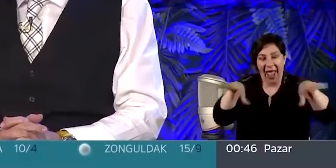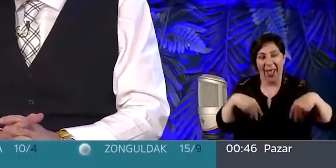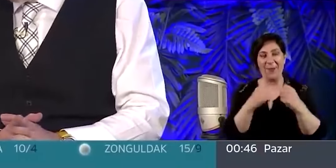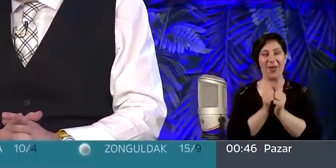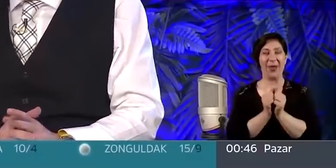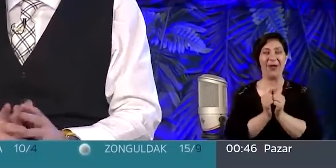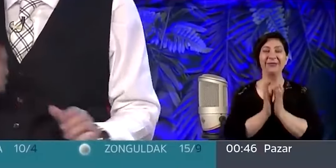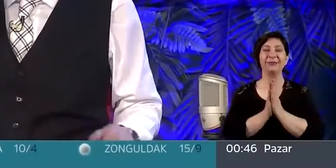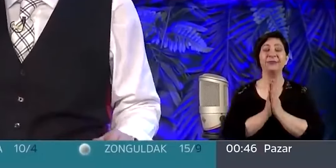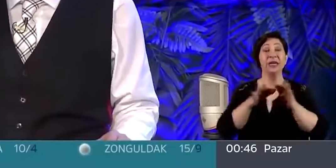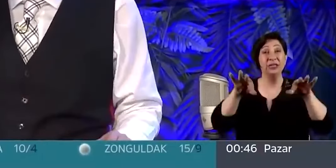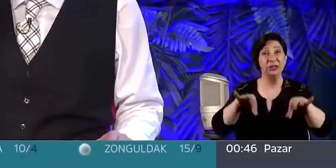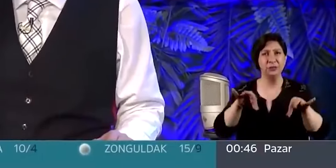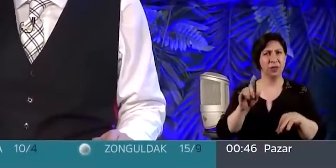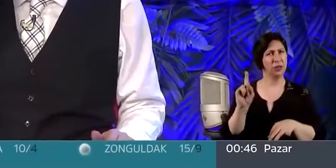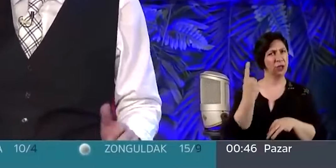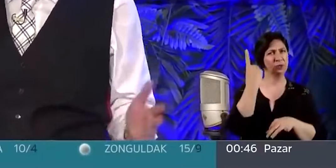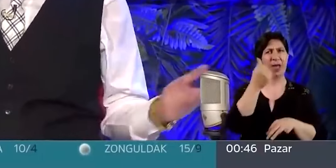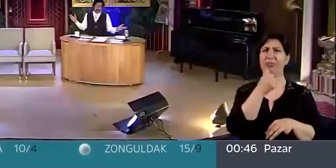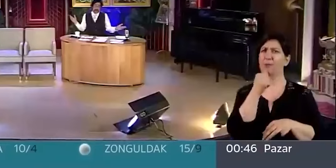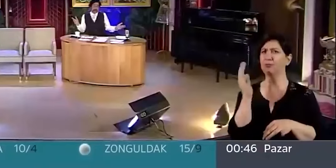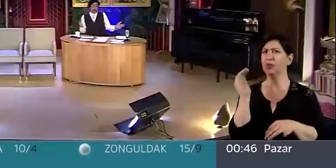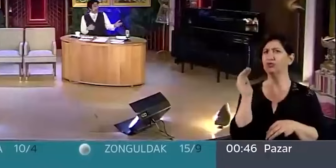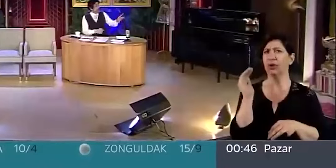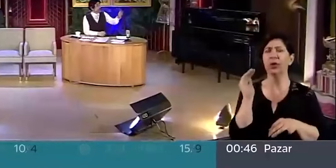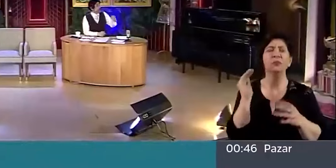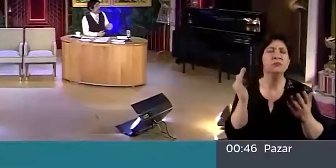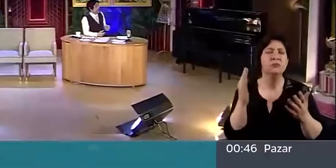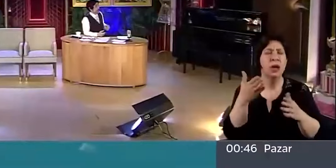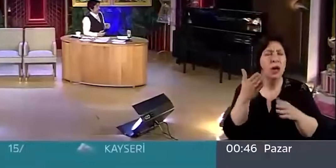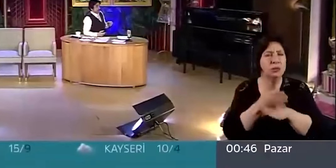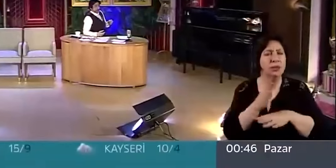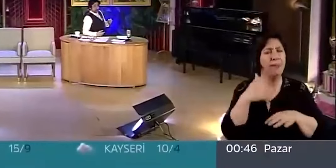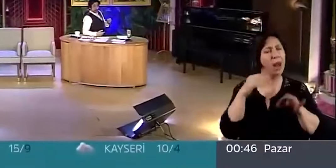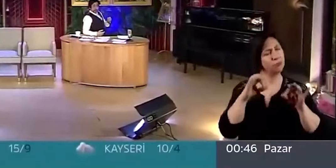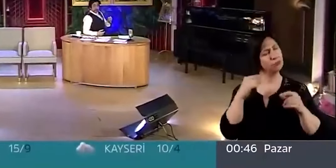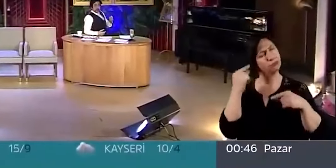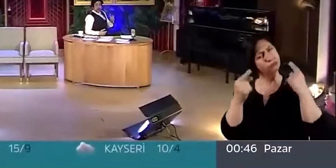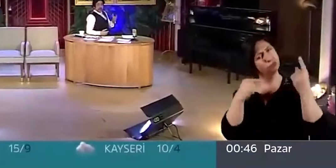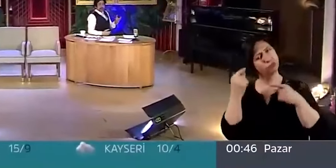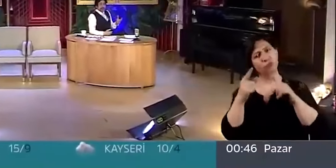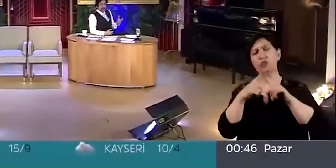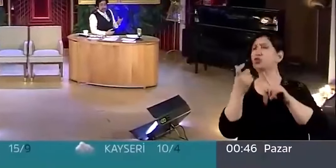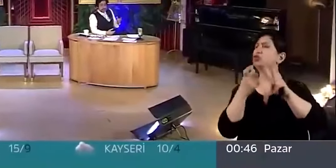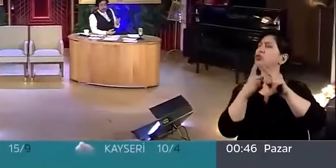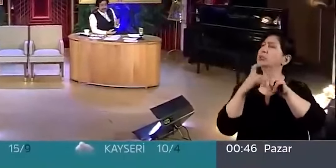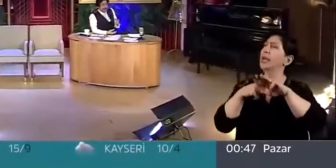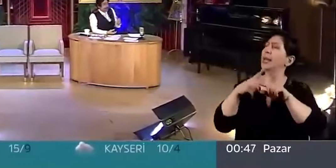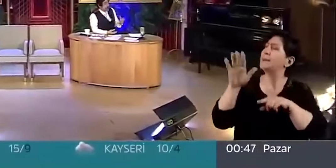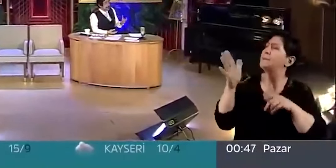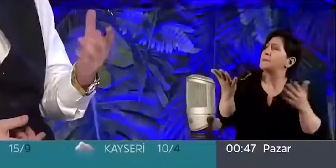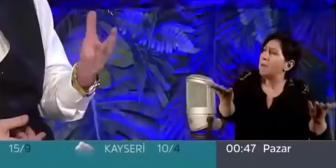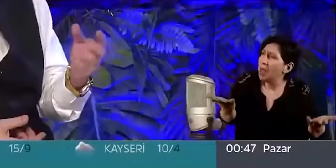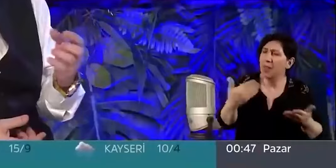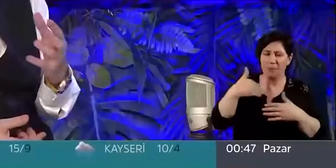birlikte. Şimdi ilginç bir adam gelecek. Aslında ben biliyor musun ki hep şunu düşündüm Tuncer'cim. Her zaman dedim ki